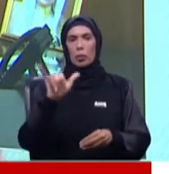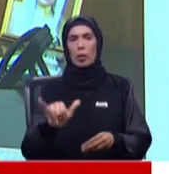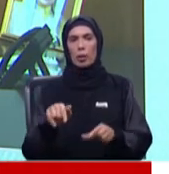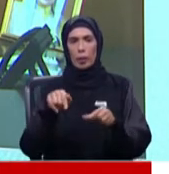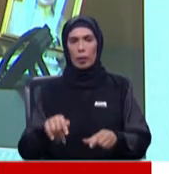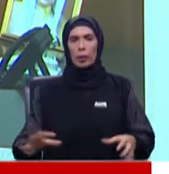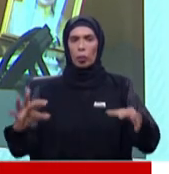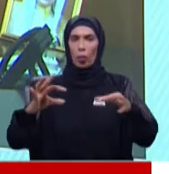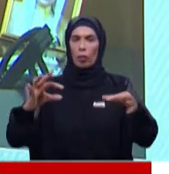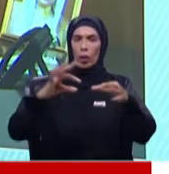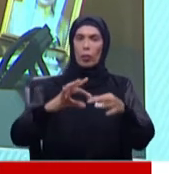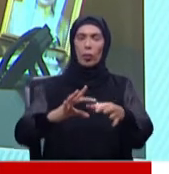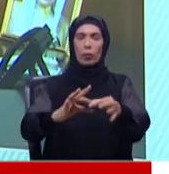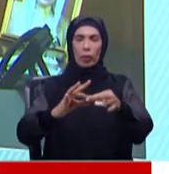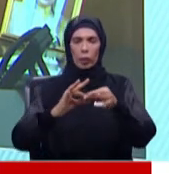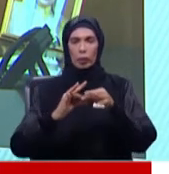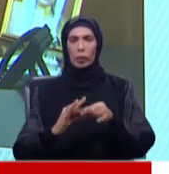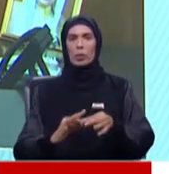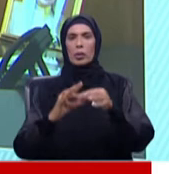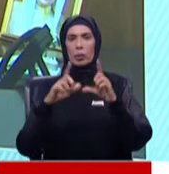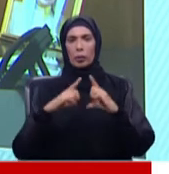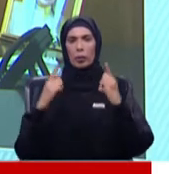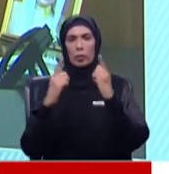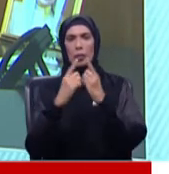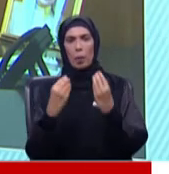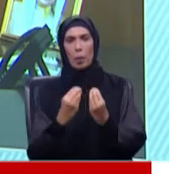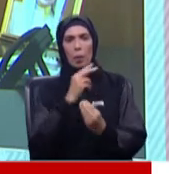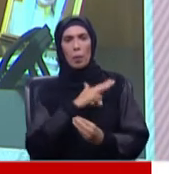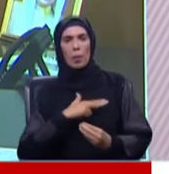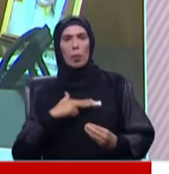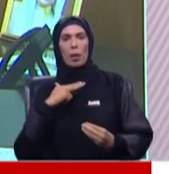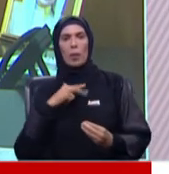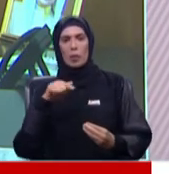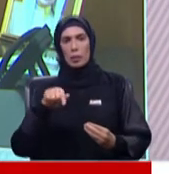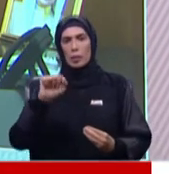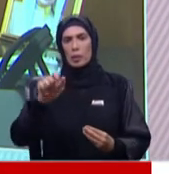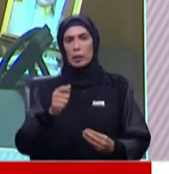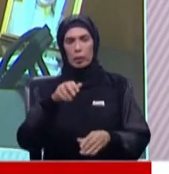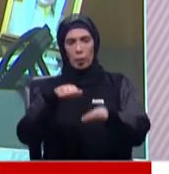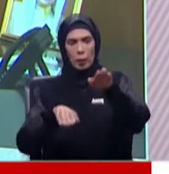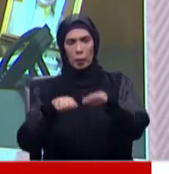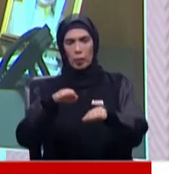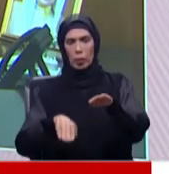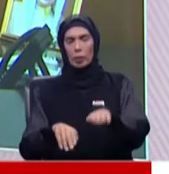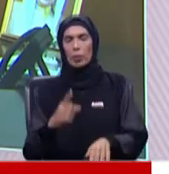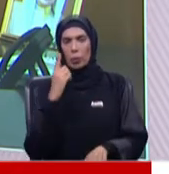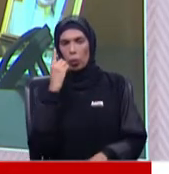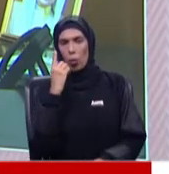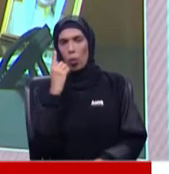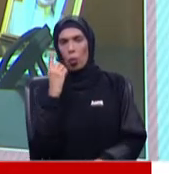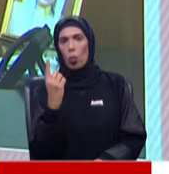الشورى أن التوافقات التي توصلت إليها اللجنة والحكومة الموقرة بشأن الميزانية العامة للدولة